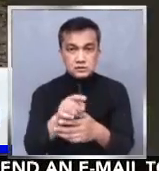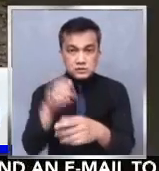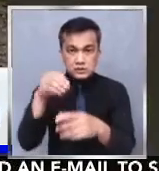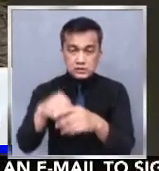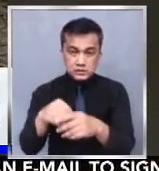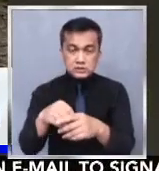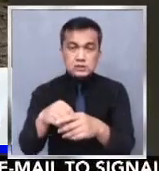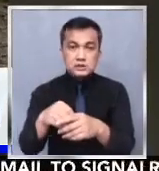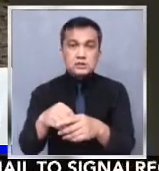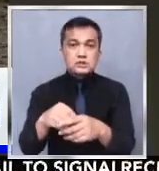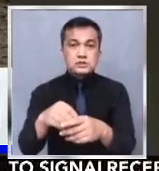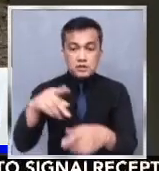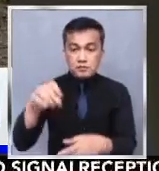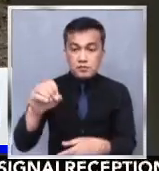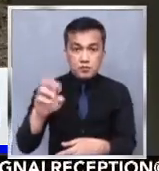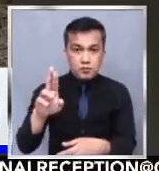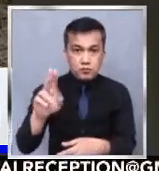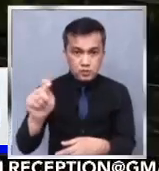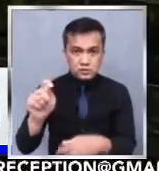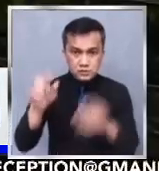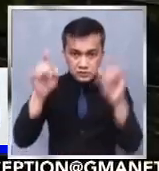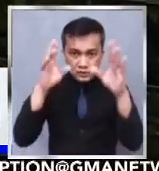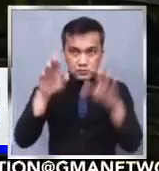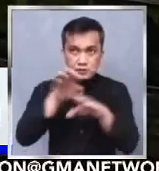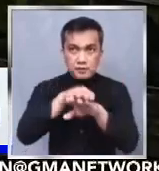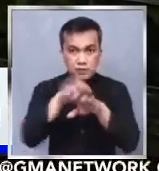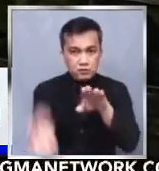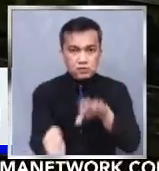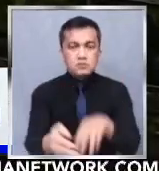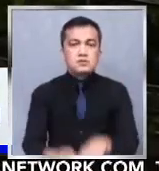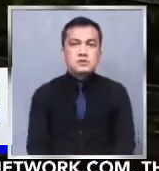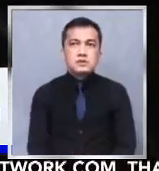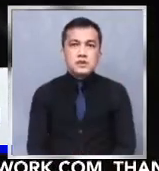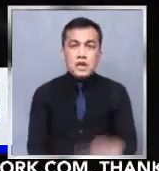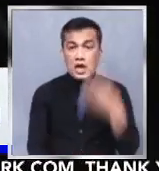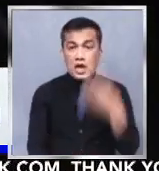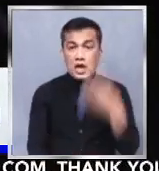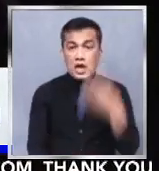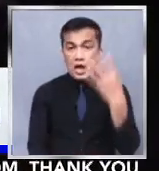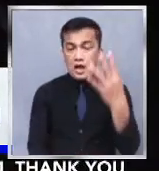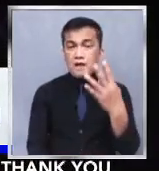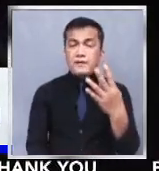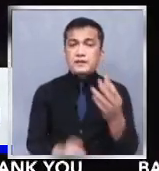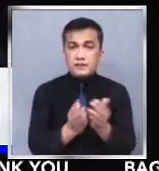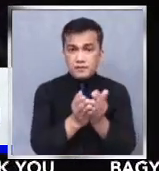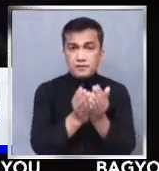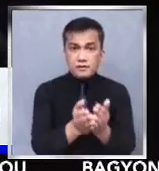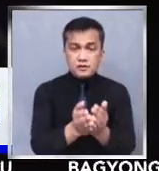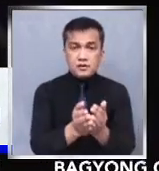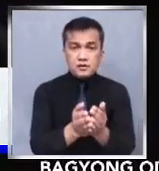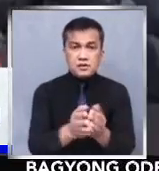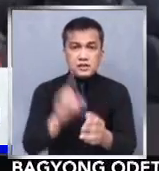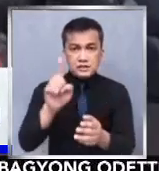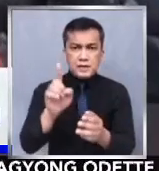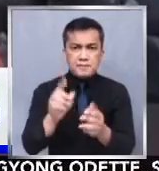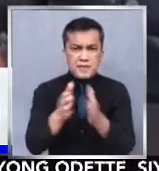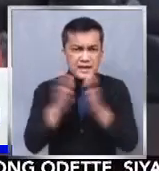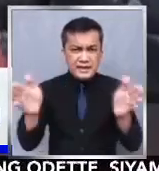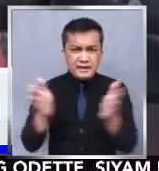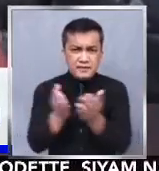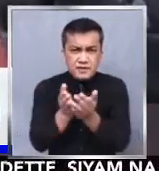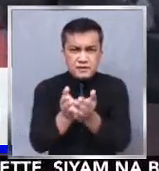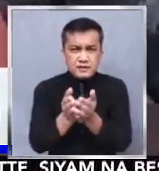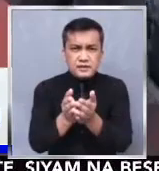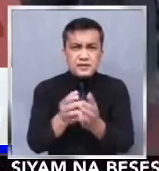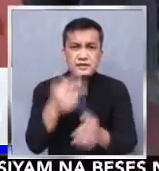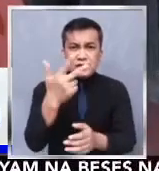ay peligroso pang mahulog. Apat na sasakyang pandagat, isang barko at tatlong tugboat naman ang sumadsad